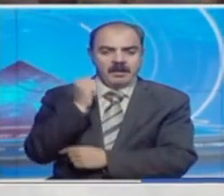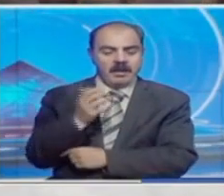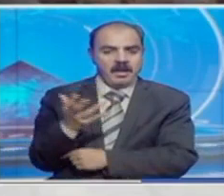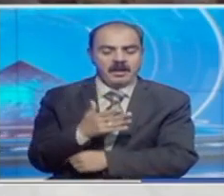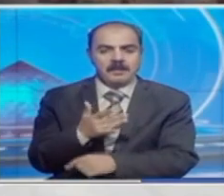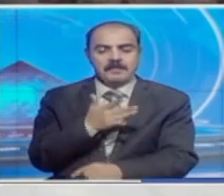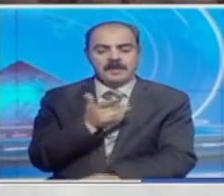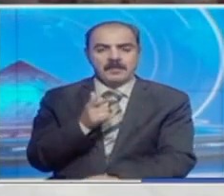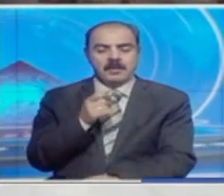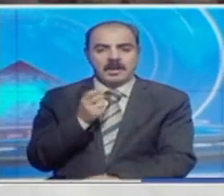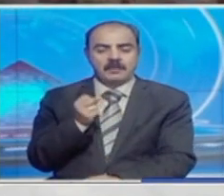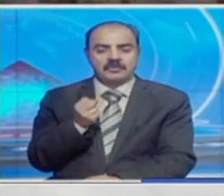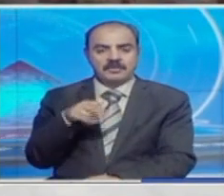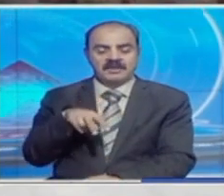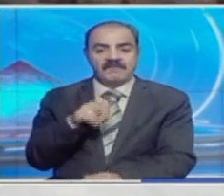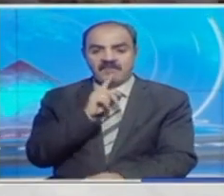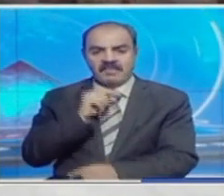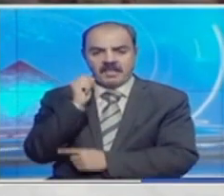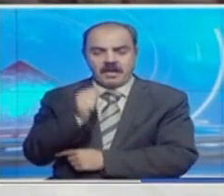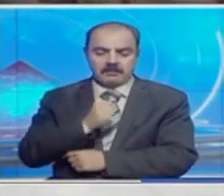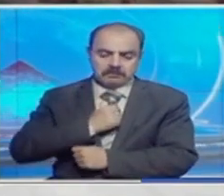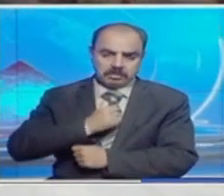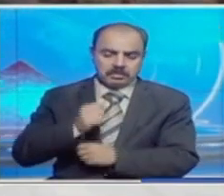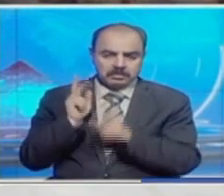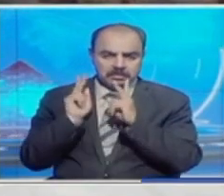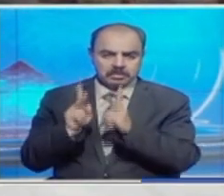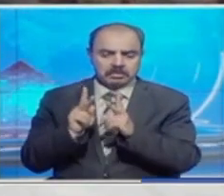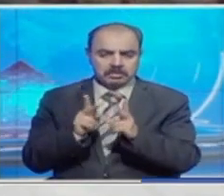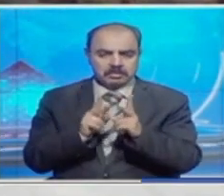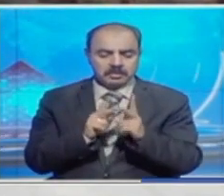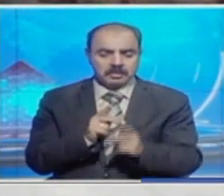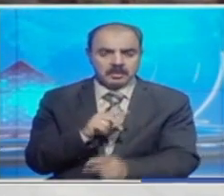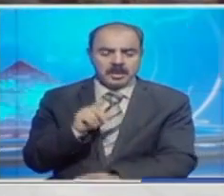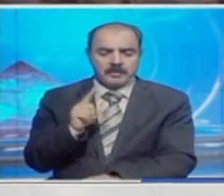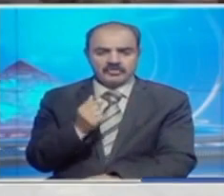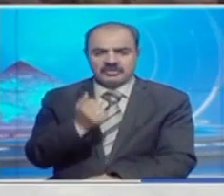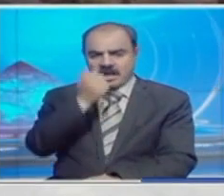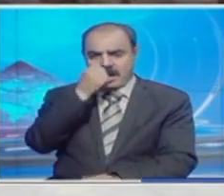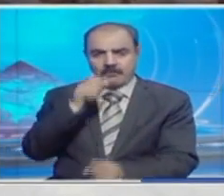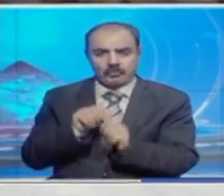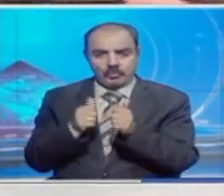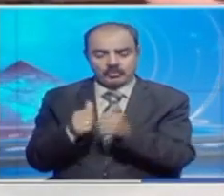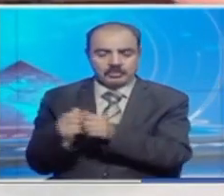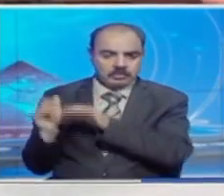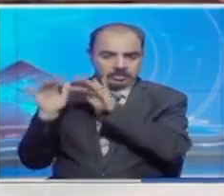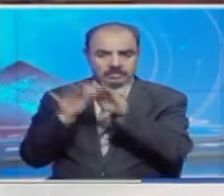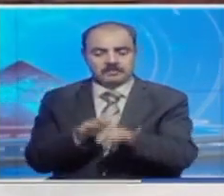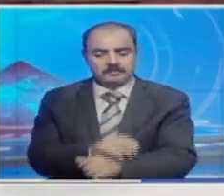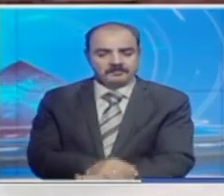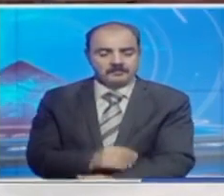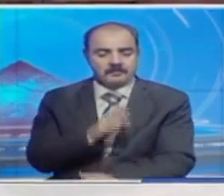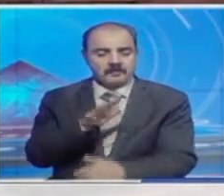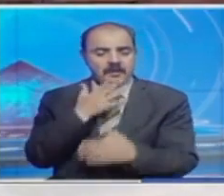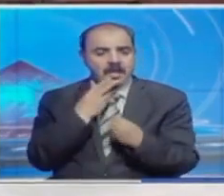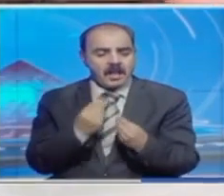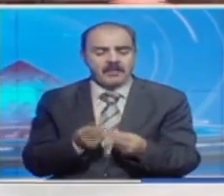من 185 فدانا واستوعبت أكثر من 15,000 أسرة حتى الآن. المنطقة هنا جميلة والدنيا